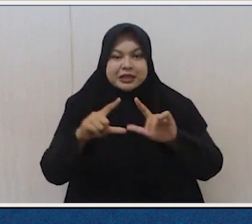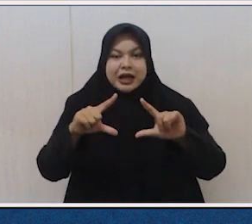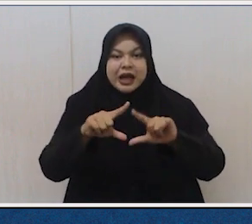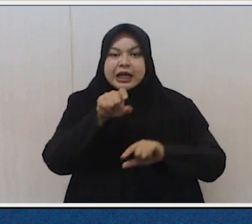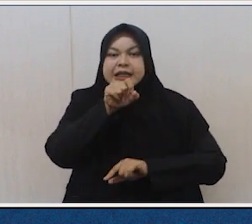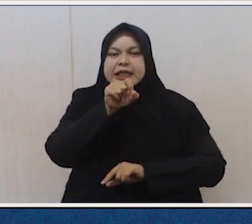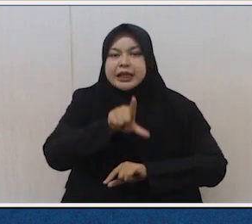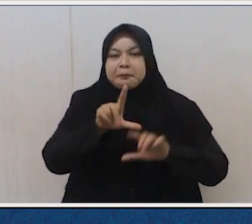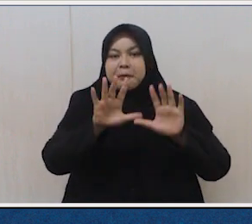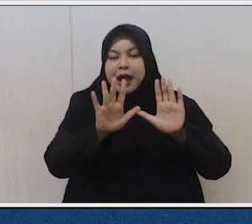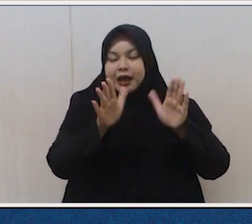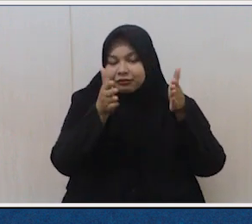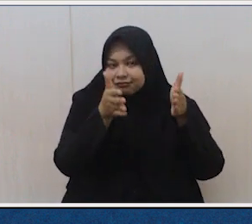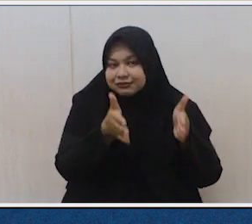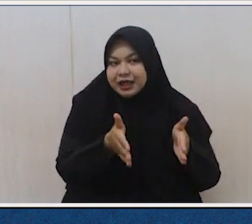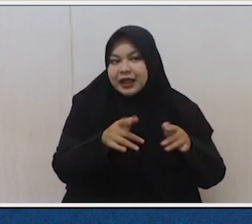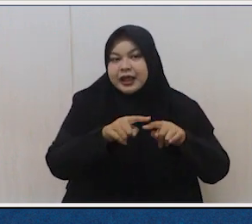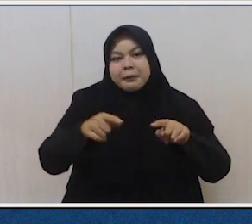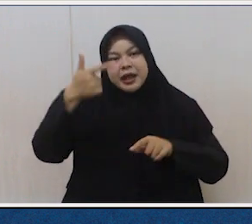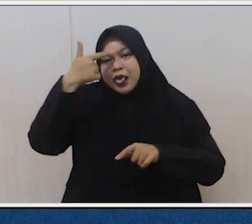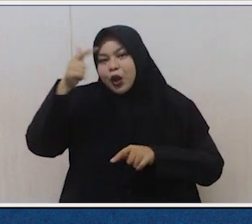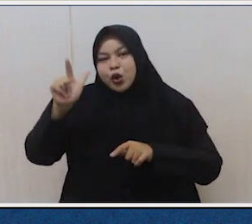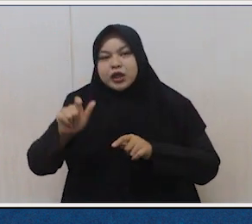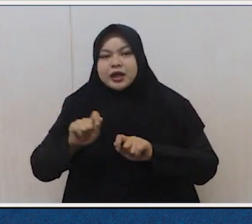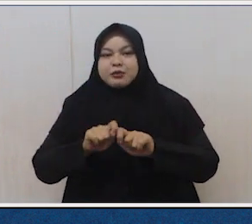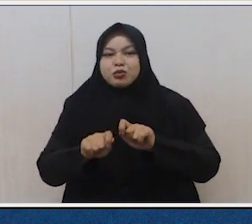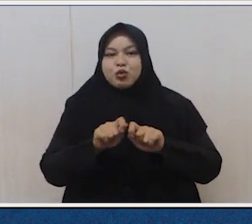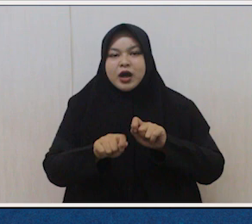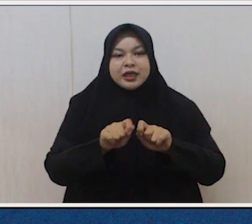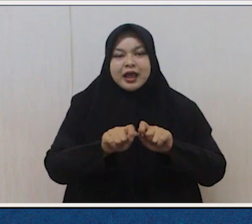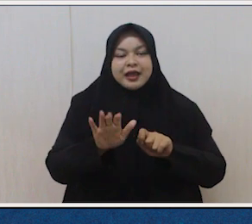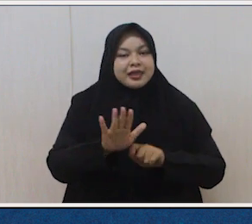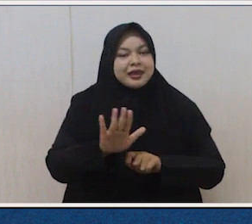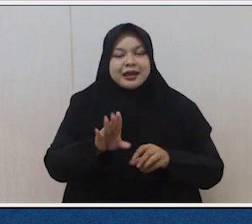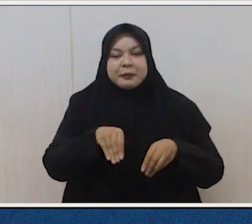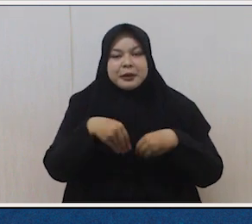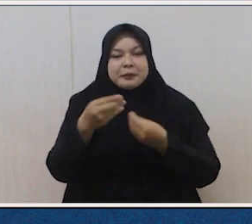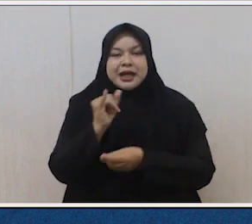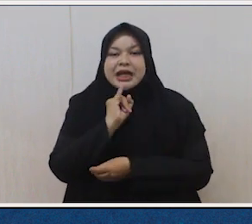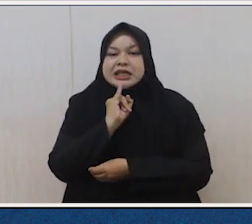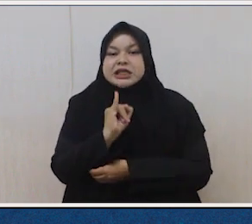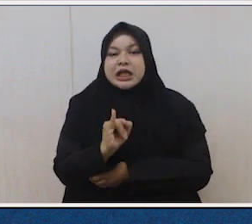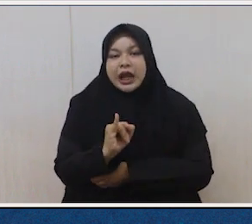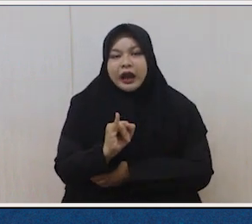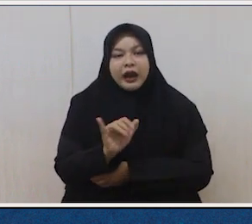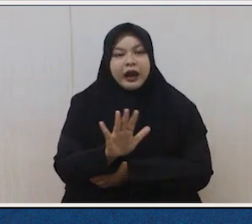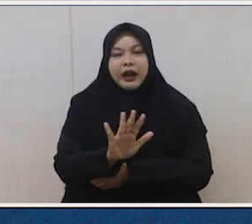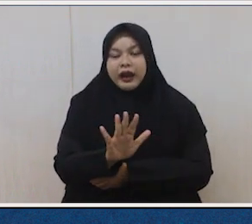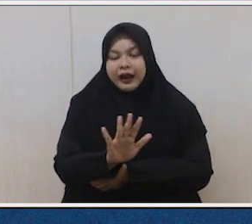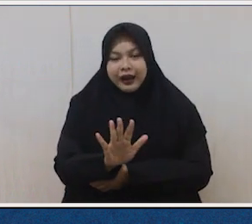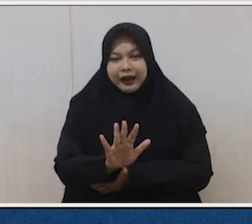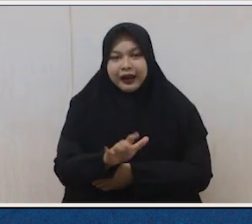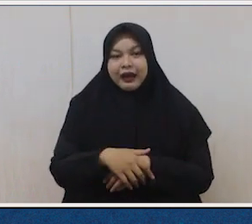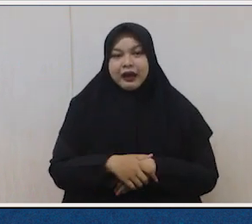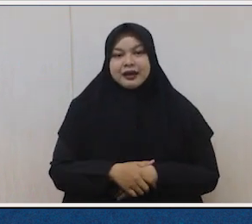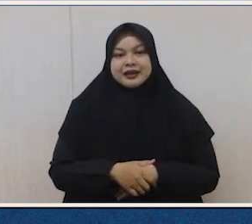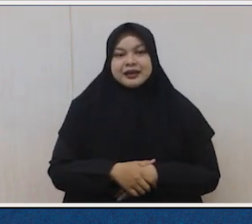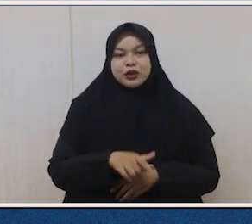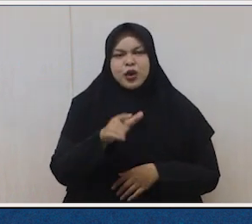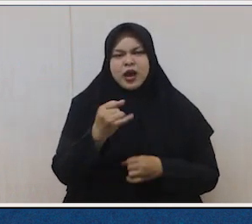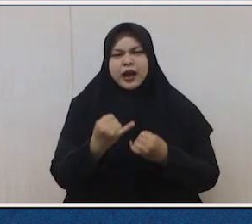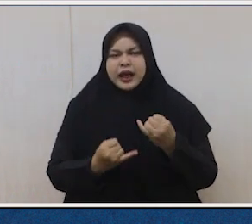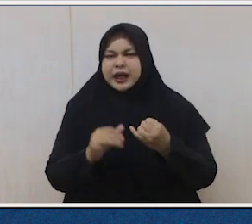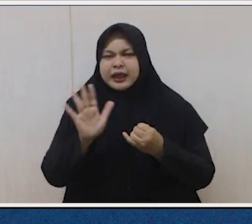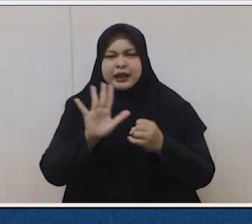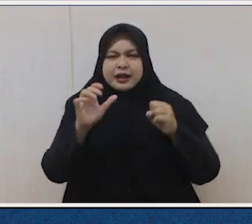pembentukan pada saat itu tidak mengizinkan ya saya Har kata tidak mengizinkan atau e akhirnya tidak